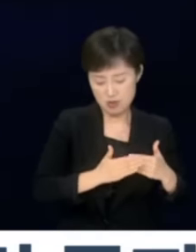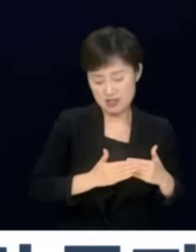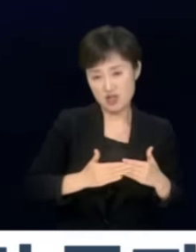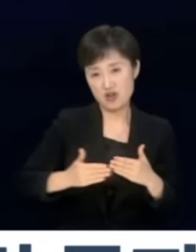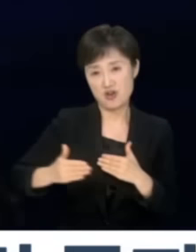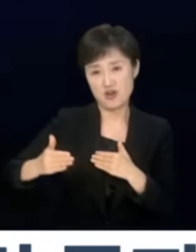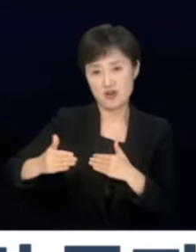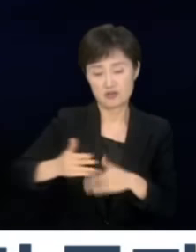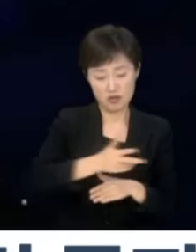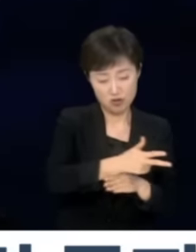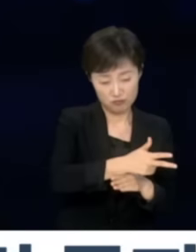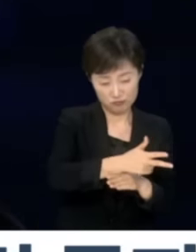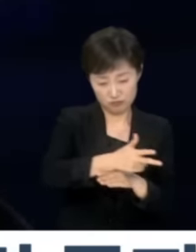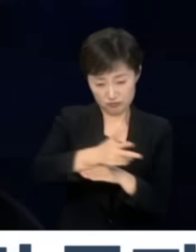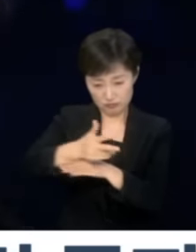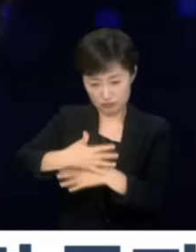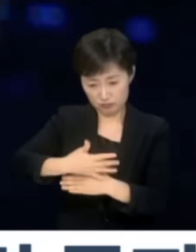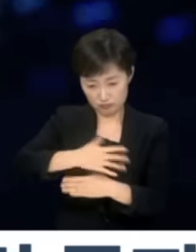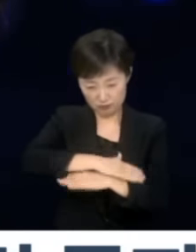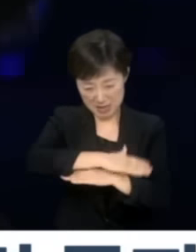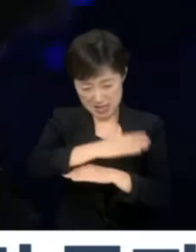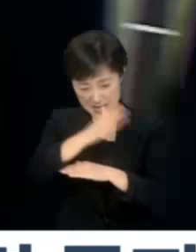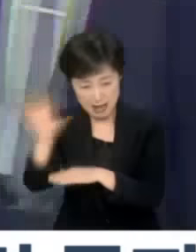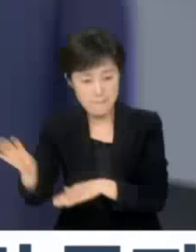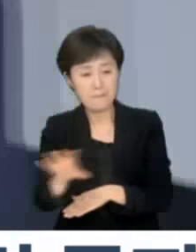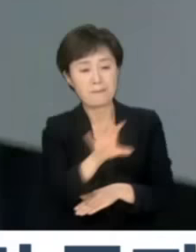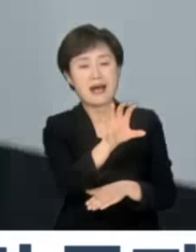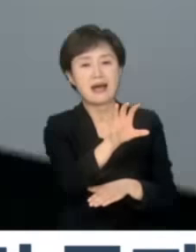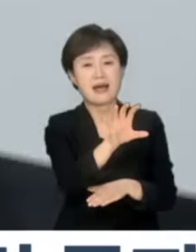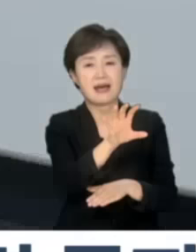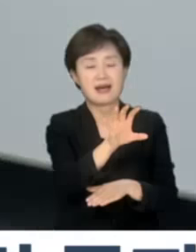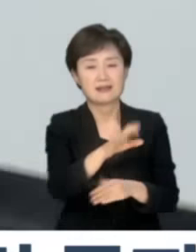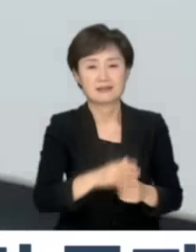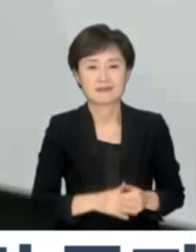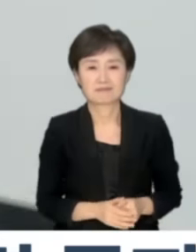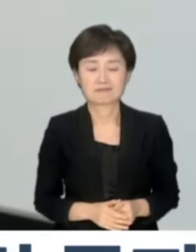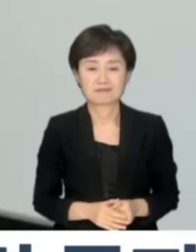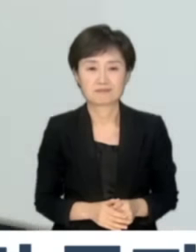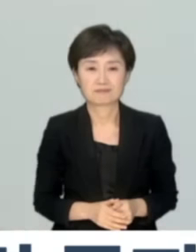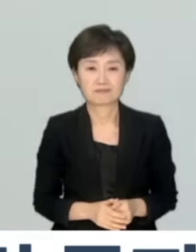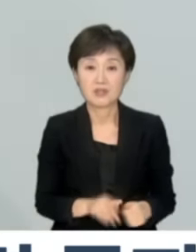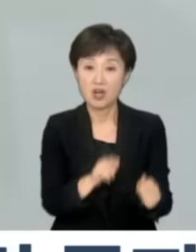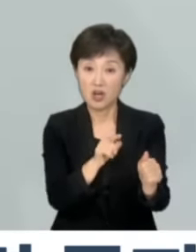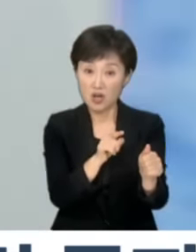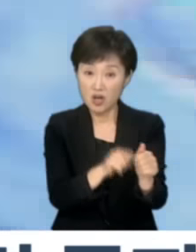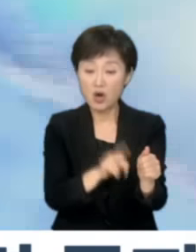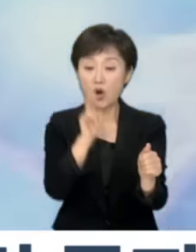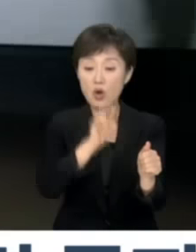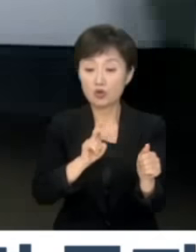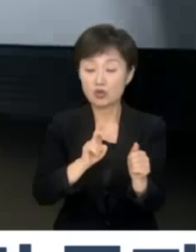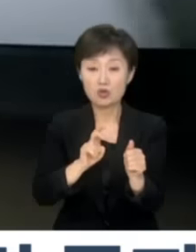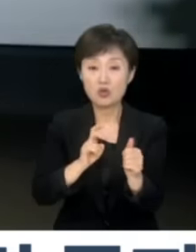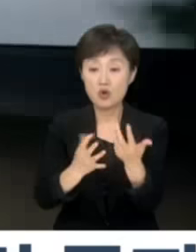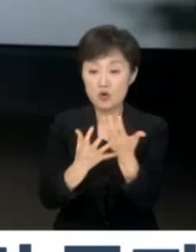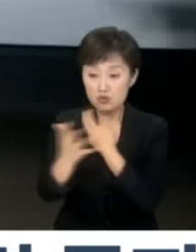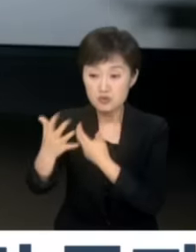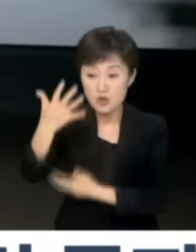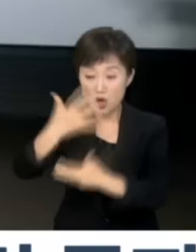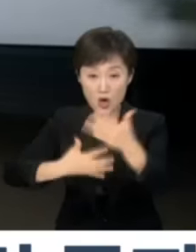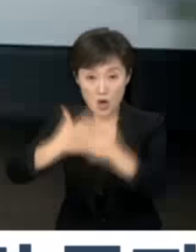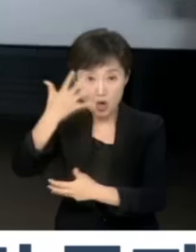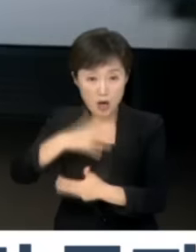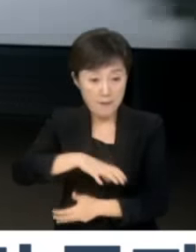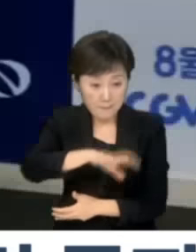제작진의 비하인드 스토리까지 담아내서 팬들에게 높은 관심을 모았습니다. 특히 임 씨의 공연 실황 영화는 실황